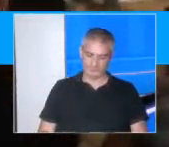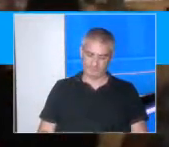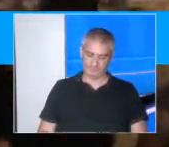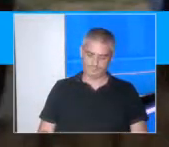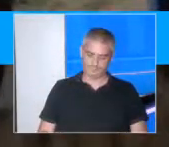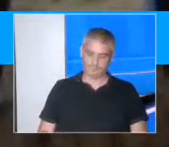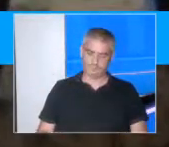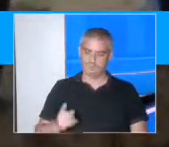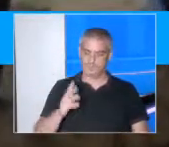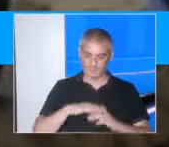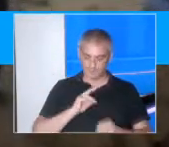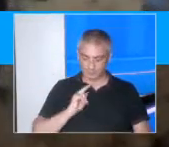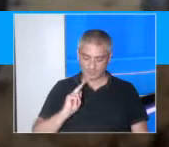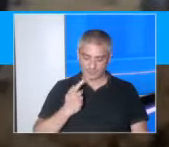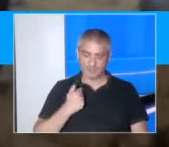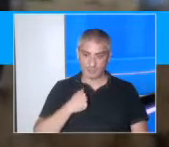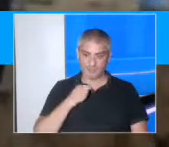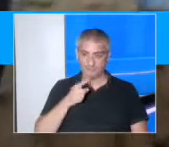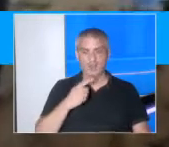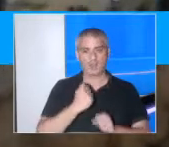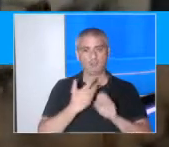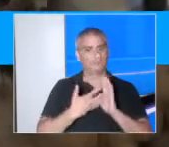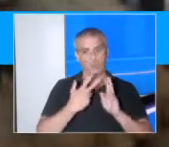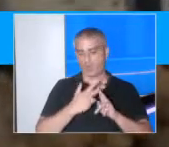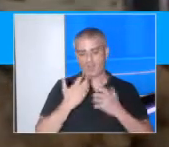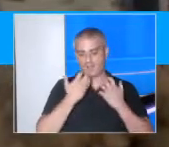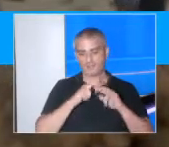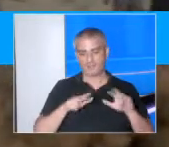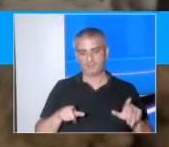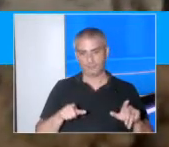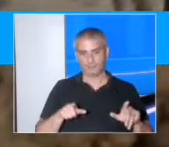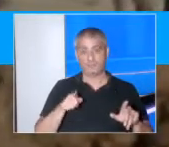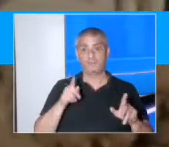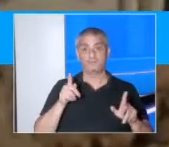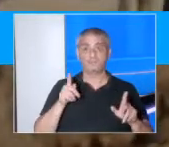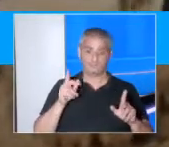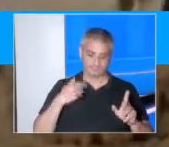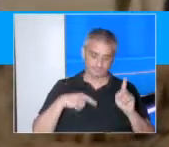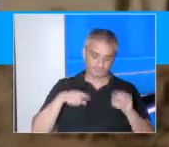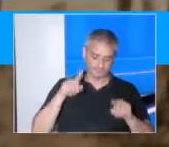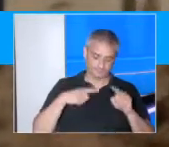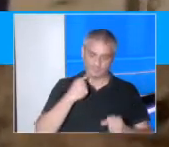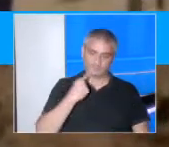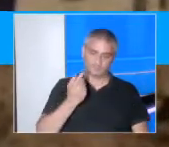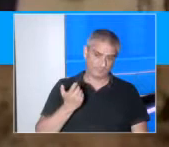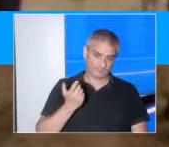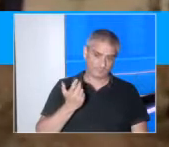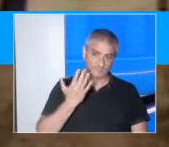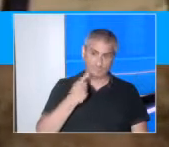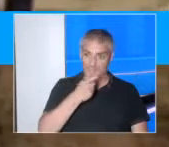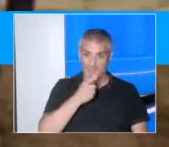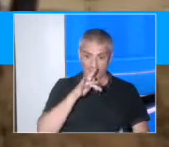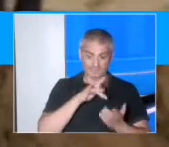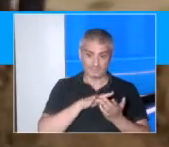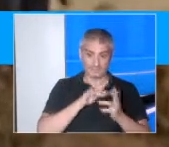התפקיד שלי ושלך זה לדעת למתוח ביקורת, לא רק לתאר את המציאות, ובין, מפעם לפעם לפרשן. כשאתה